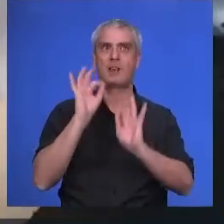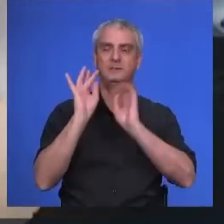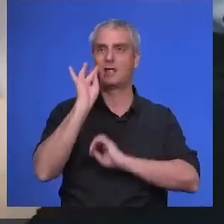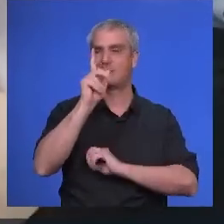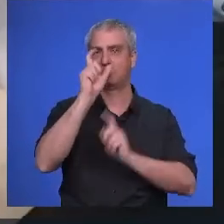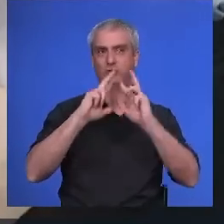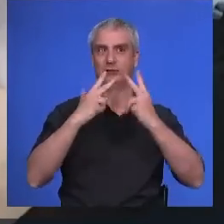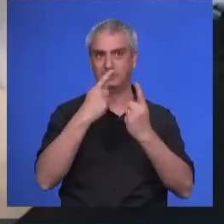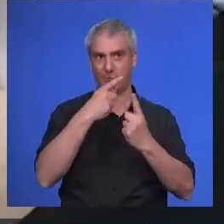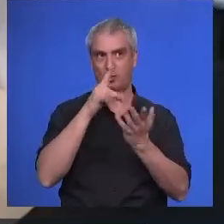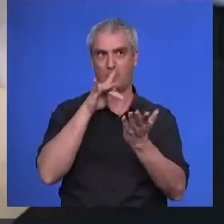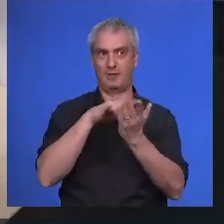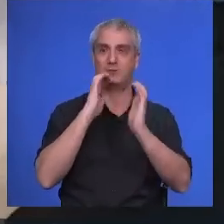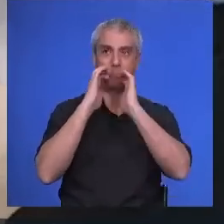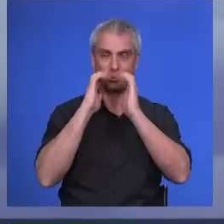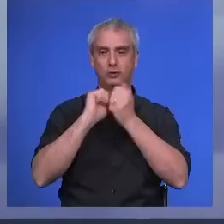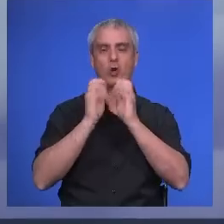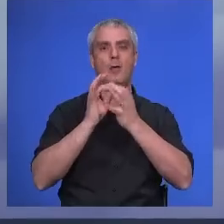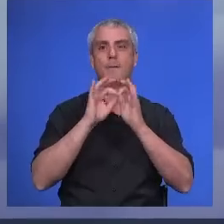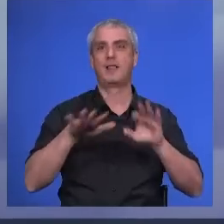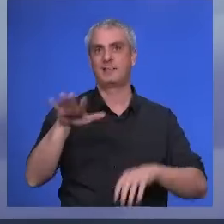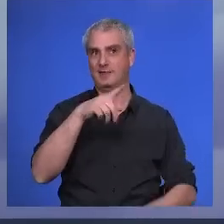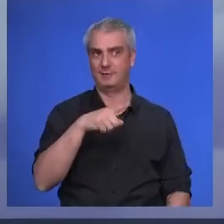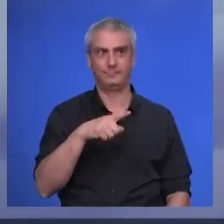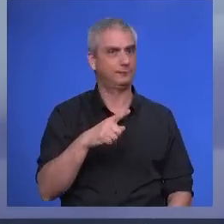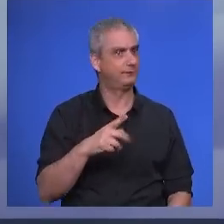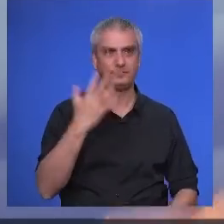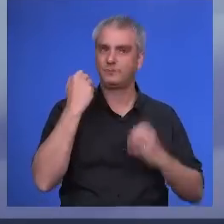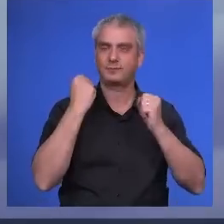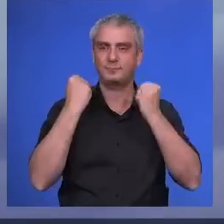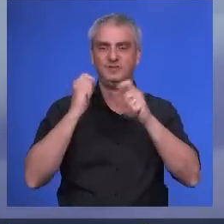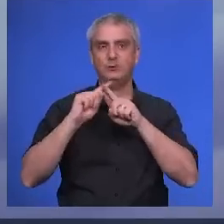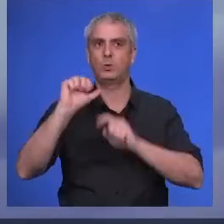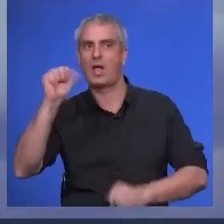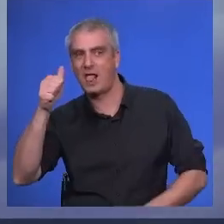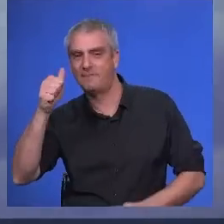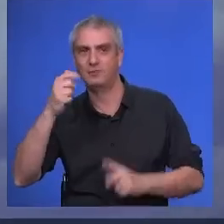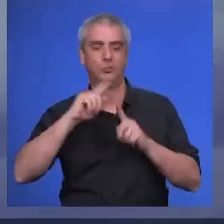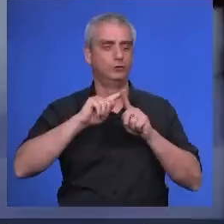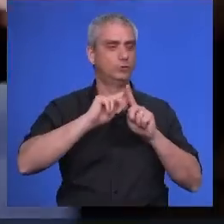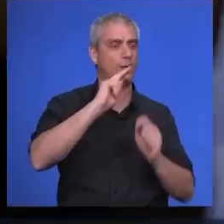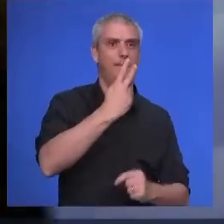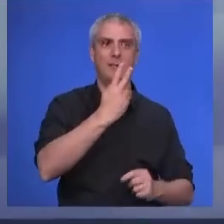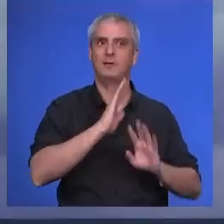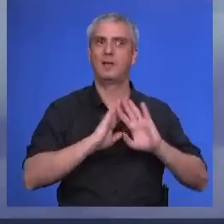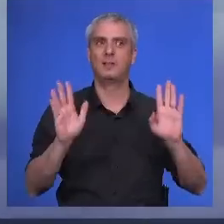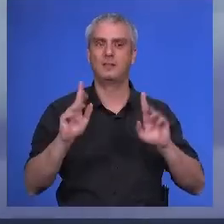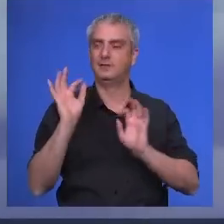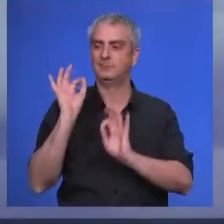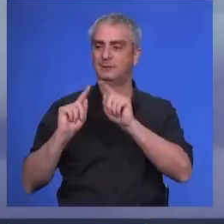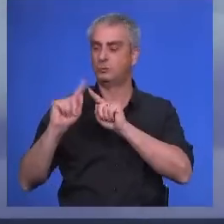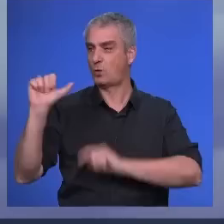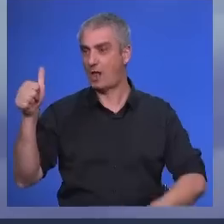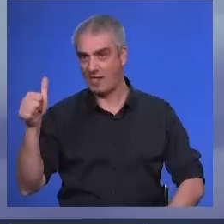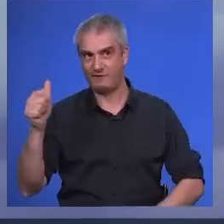שמופיעה בתקשורת וברשתות החברתיות. לא יהיו מפגינים סוג א', מפגינים סוג ב'. מסיתים סוג א', מסיתים